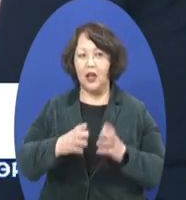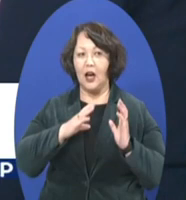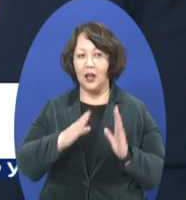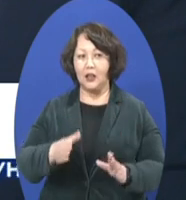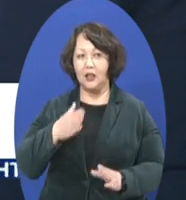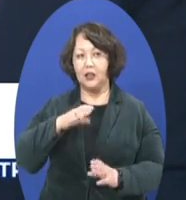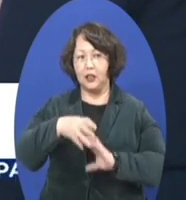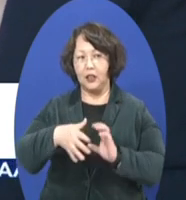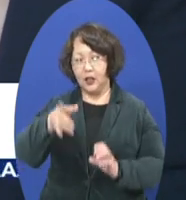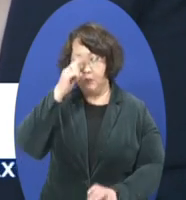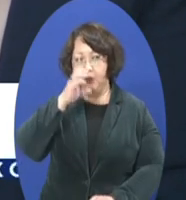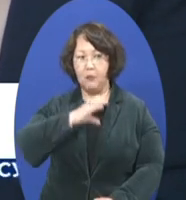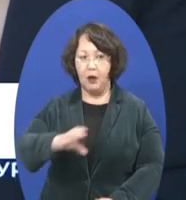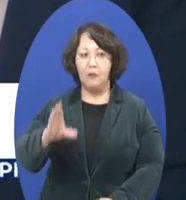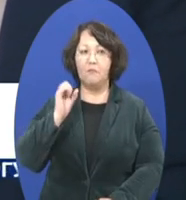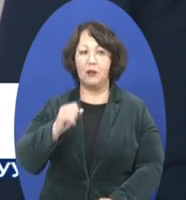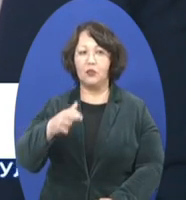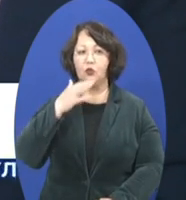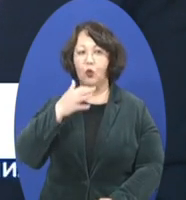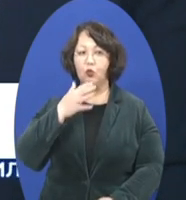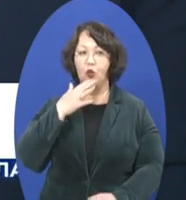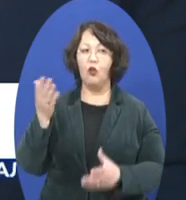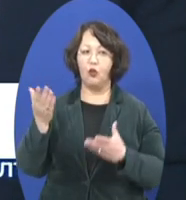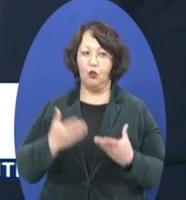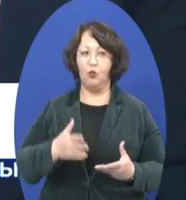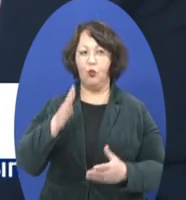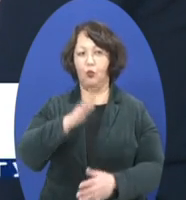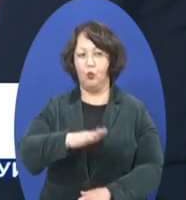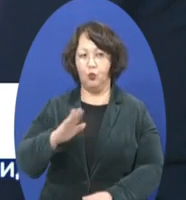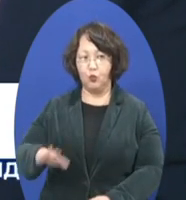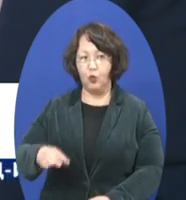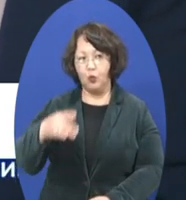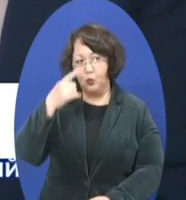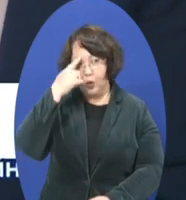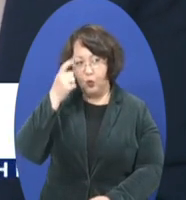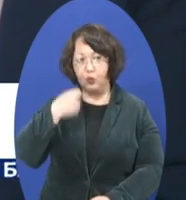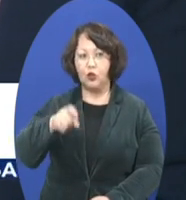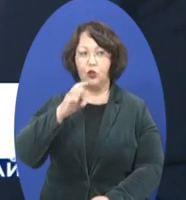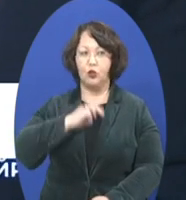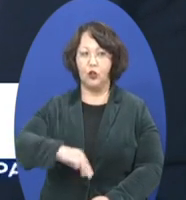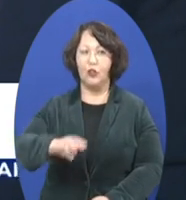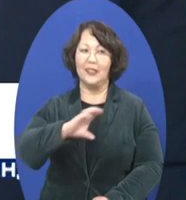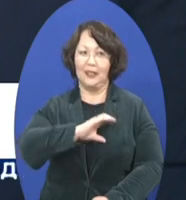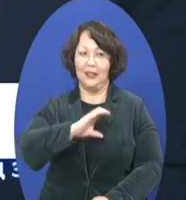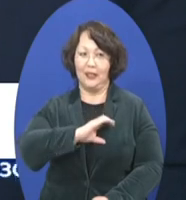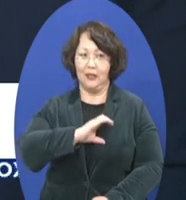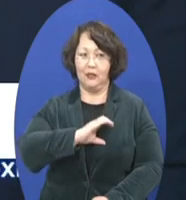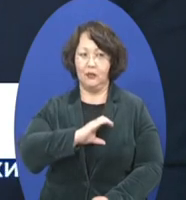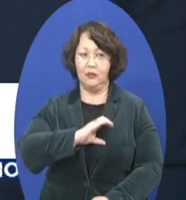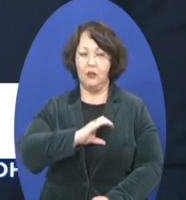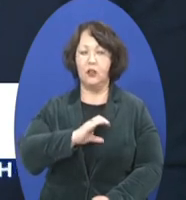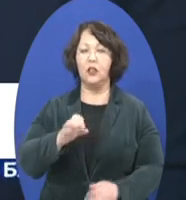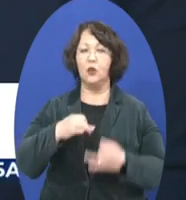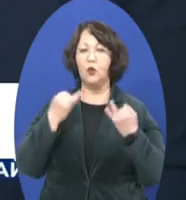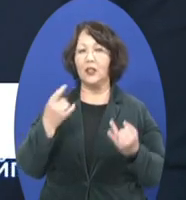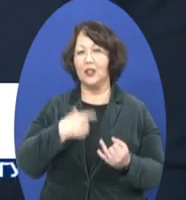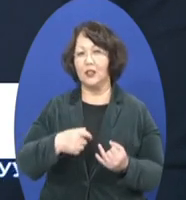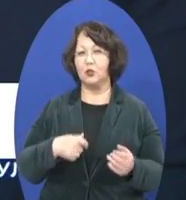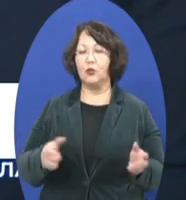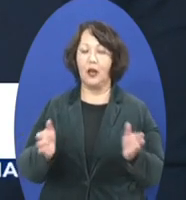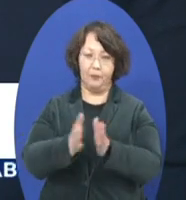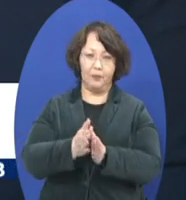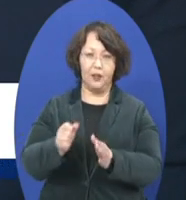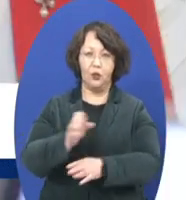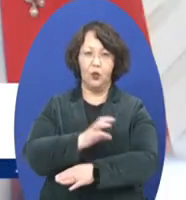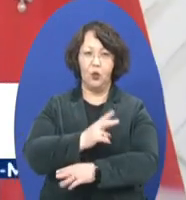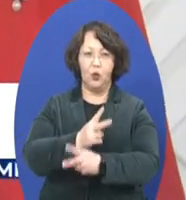мэндийн байгууллагч ингэж зөвлөж байгаа учраас хүүхдүүдээ Монгол хүнээ гэсэн сэтгэлтэй ийм одоо улсын их хурлын гишүүд хамтарч энэ